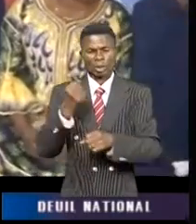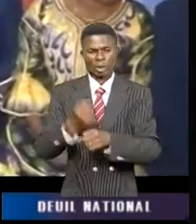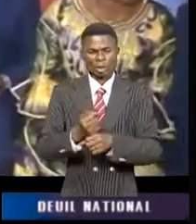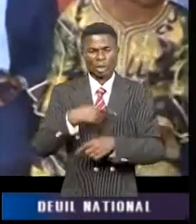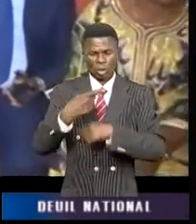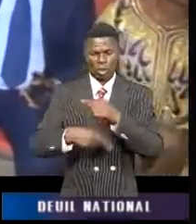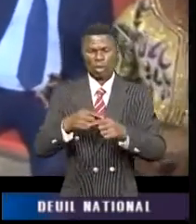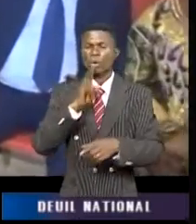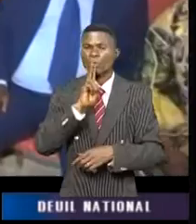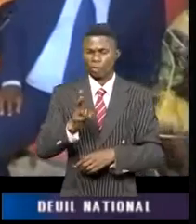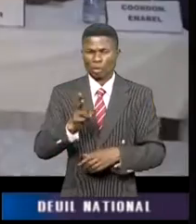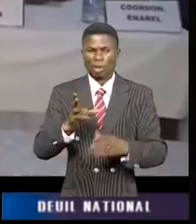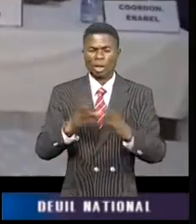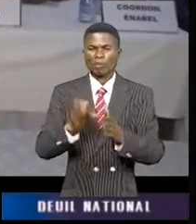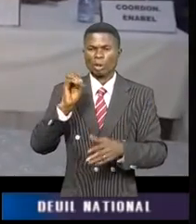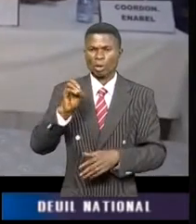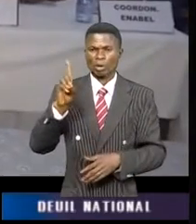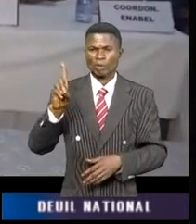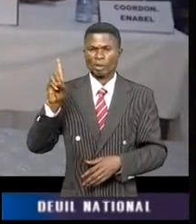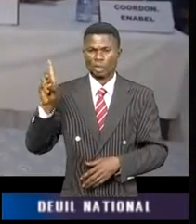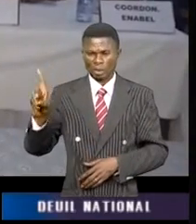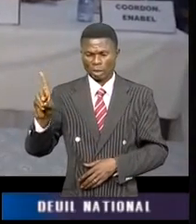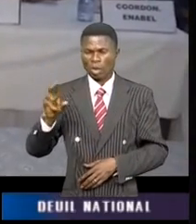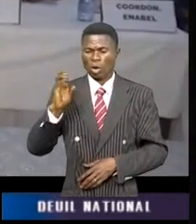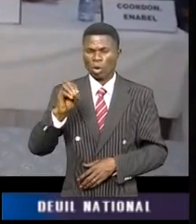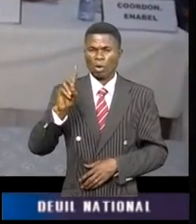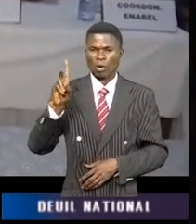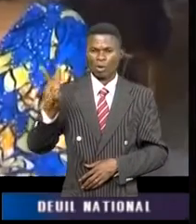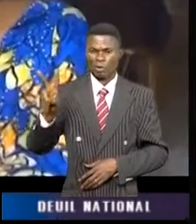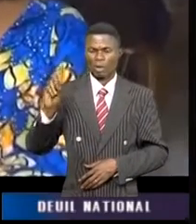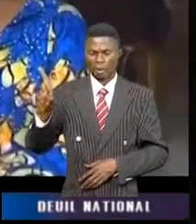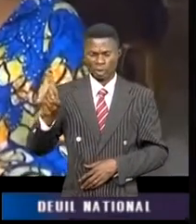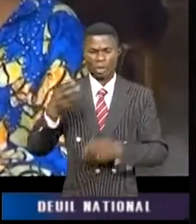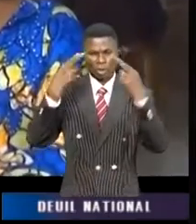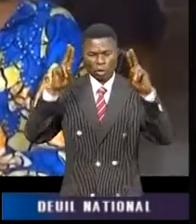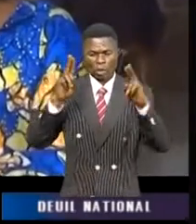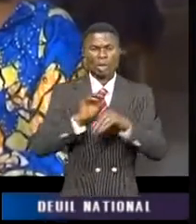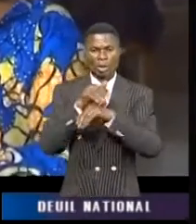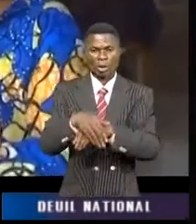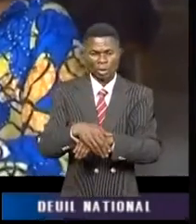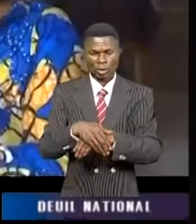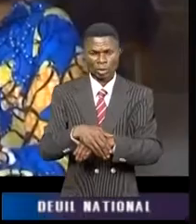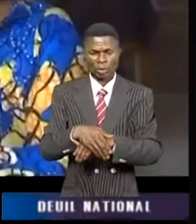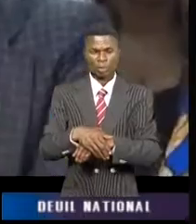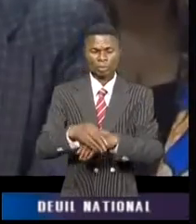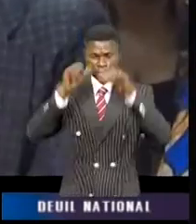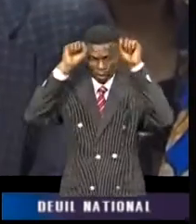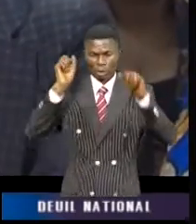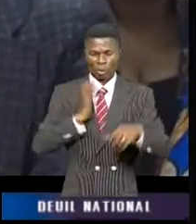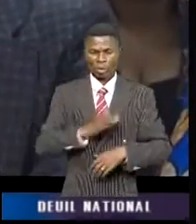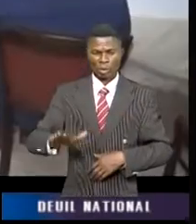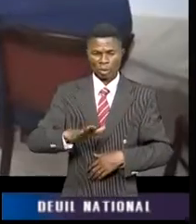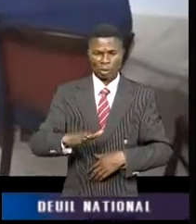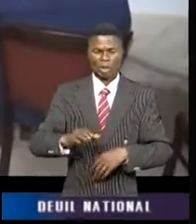une réalité avec l'OVD. A noter que cette session a connu un franc succès avec la participation de la présidence de la République, les